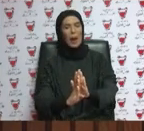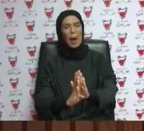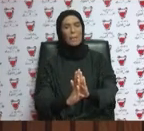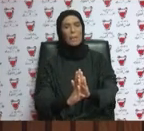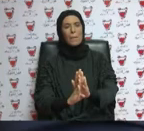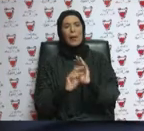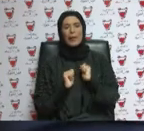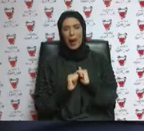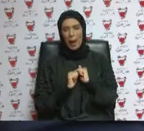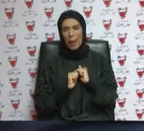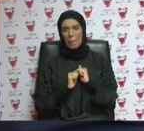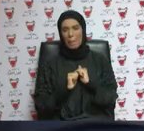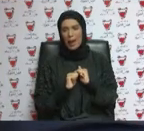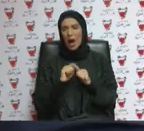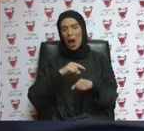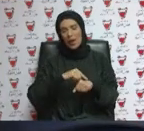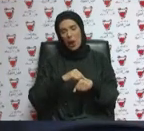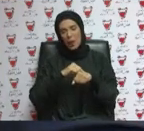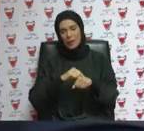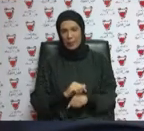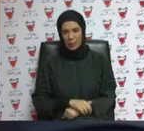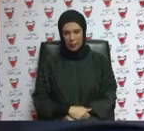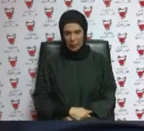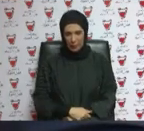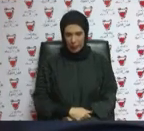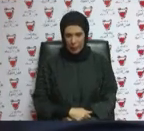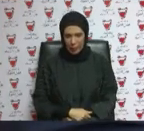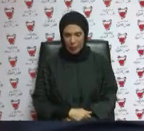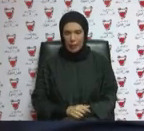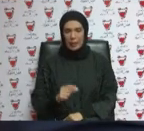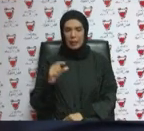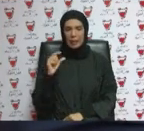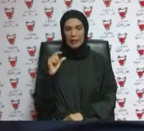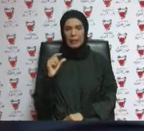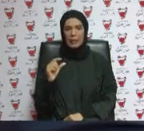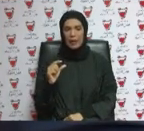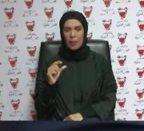لدعم الأقل قدرة على تحمل الأضرار هذه. كلمة